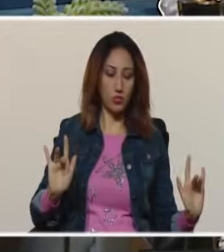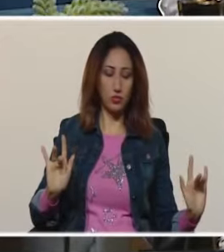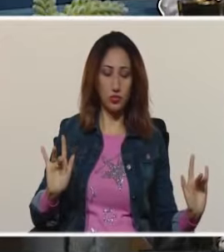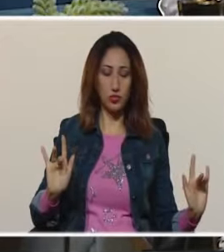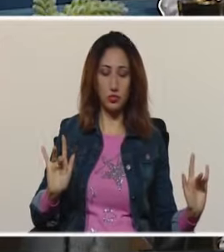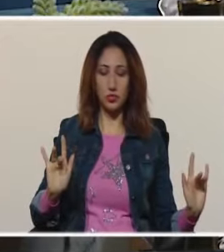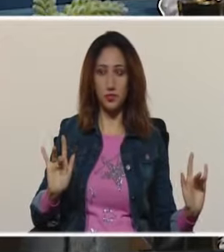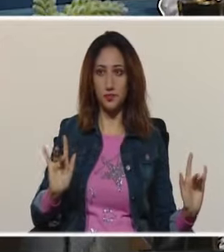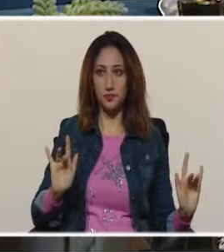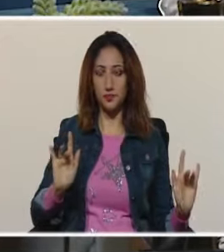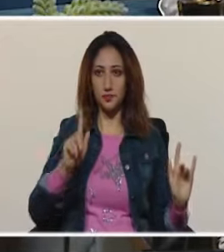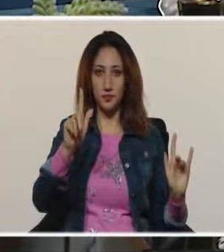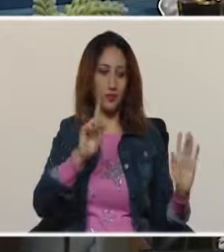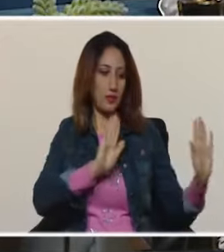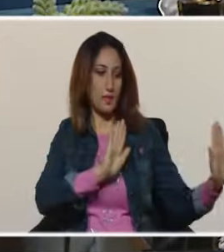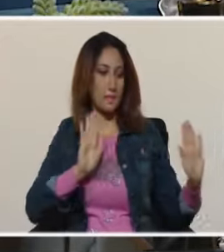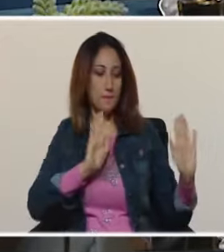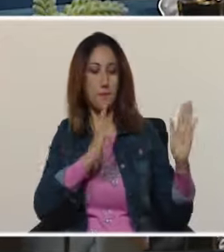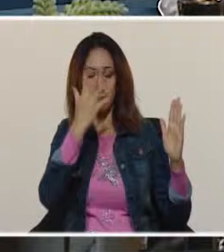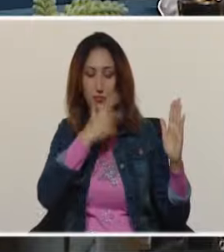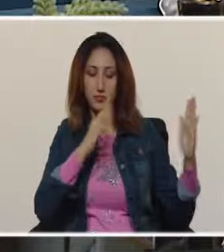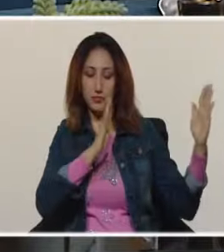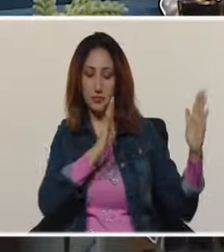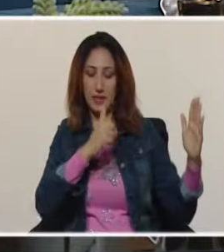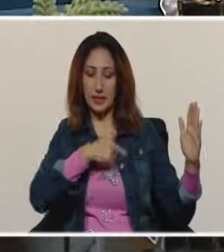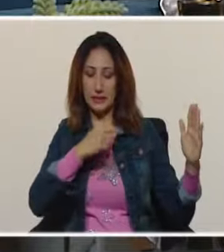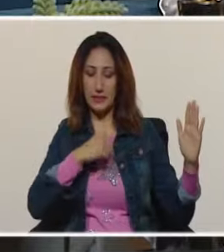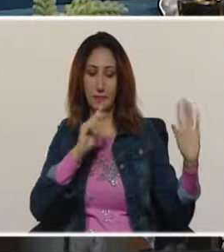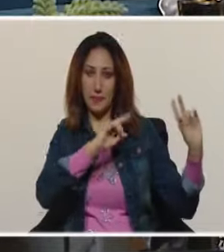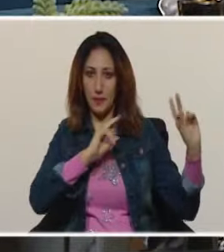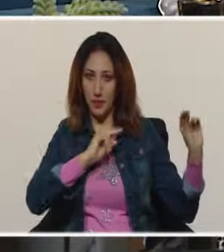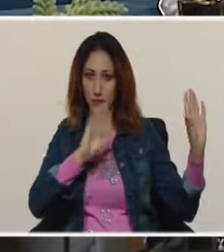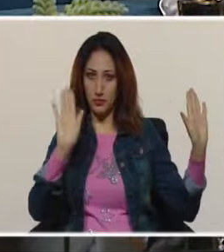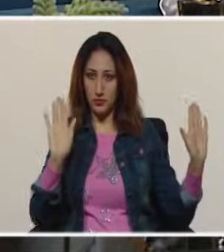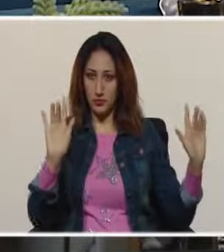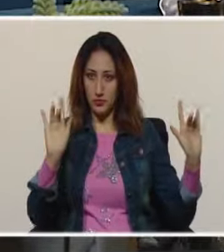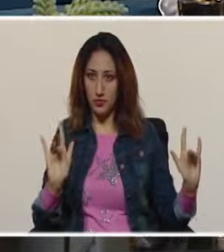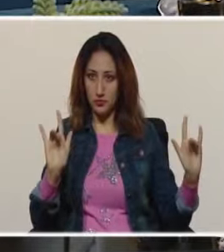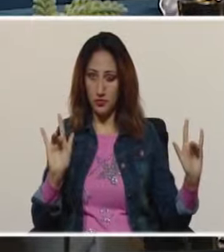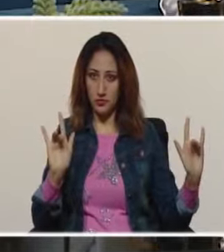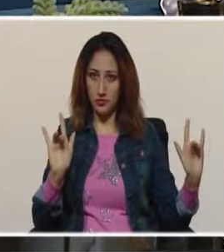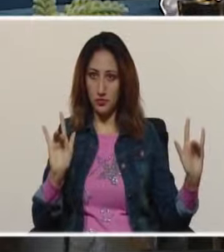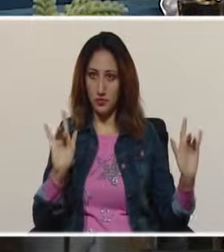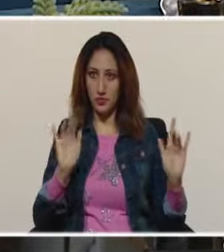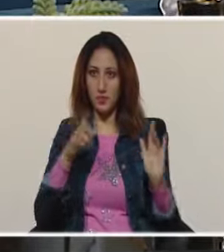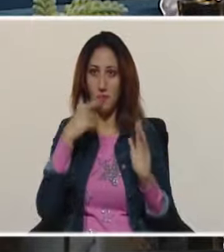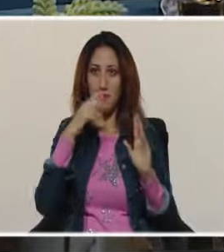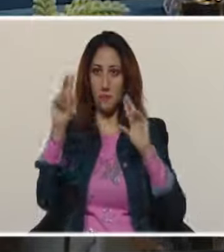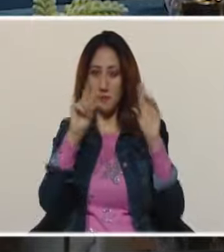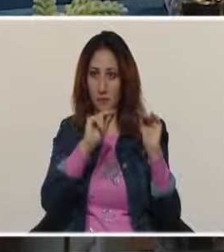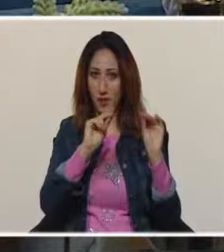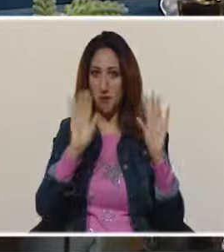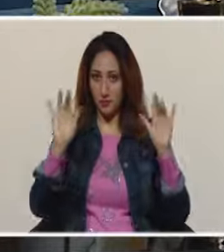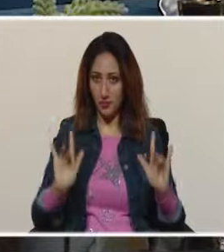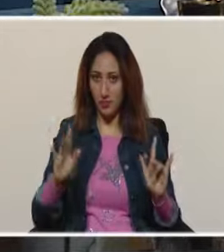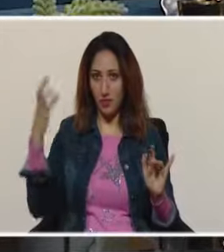حظنا ان انا قصادها في اللجنه قصاد بعض. لا عشان اساميها واحده دي يعني، دي حاجه بنشكر بابا عليها جدا جدا. شكرا بابا. شكرا بابا والله. جدا